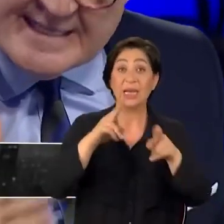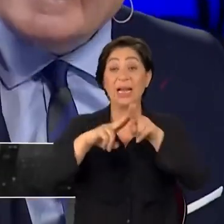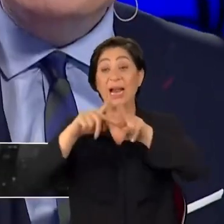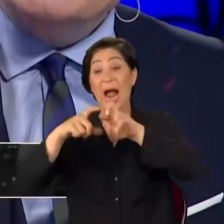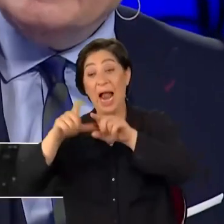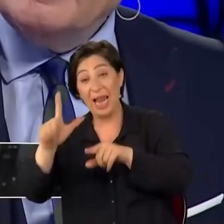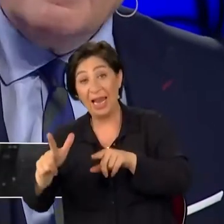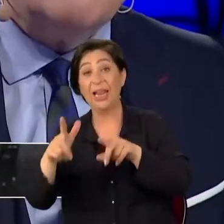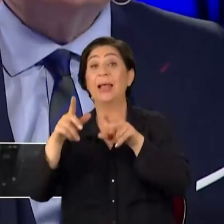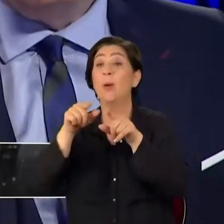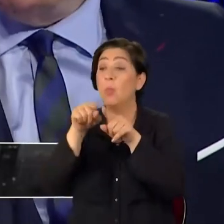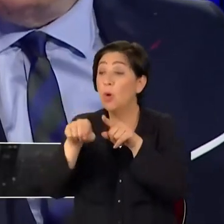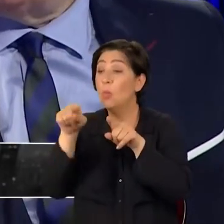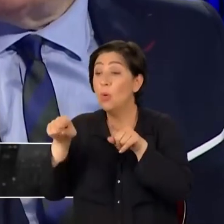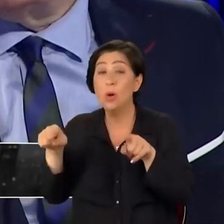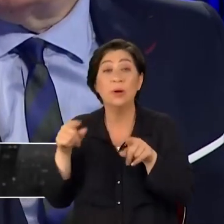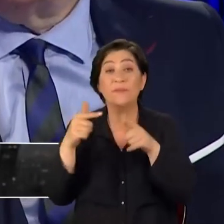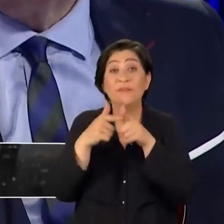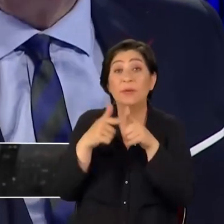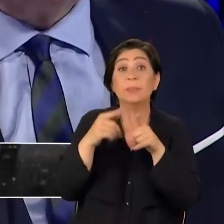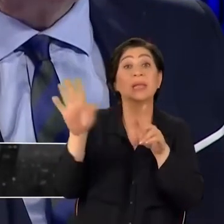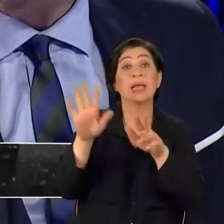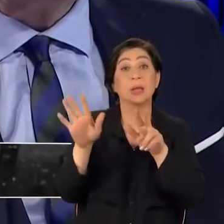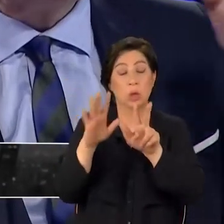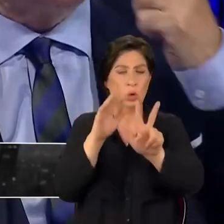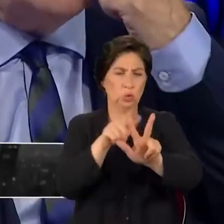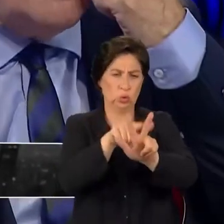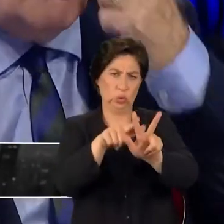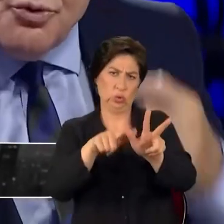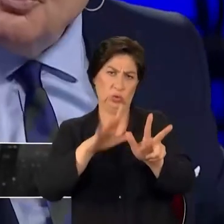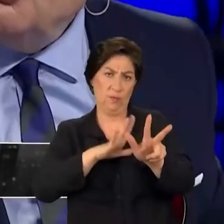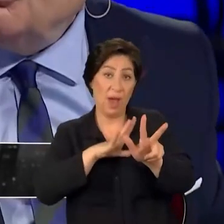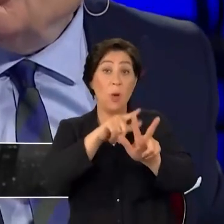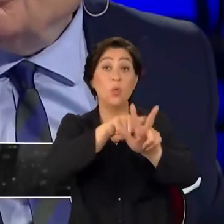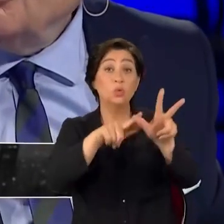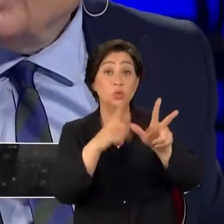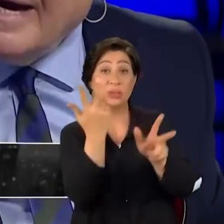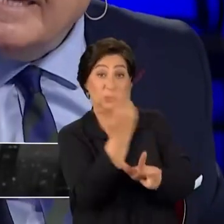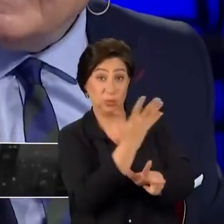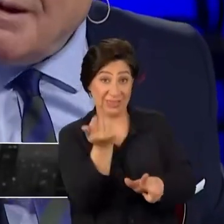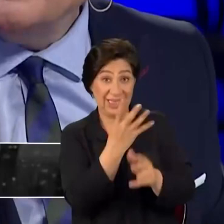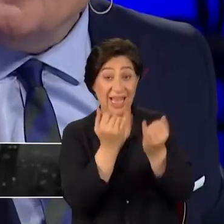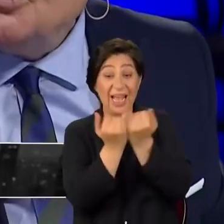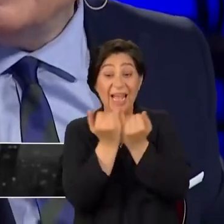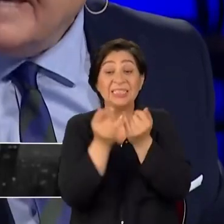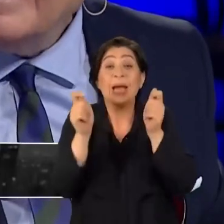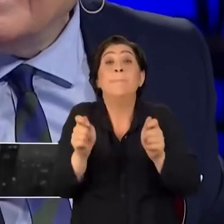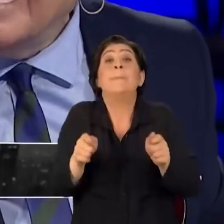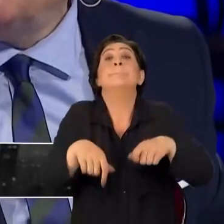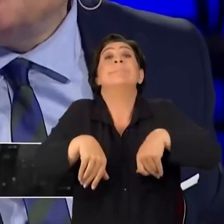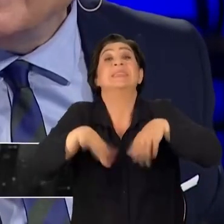Marx'ı, Keynes'i, Friedman demiyorum bakın. Milton Friedman'dan söz etmiyorum. Bu üçünü kardeş yapamadığımız